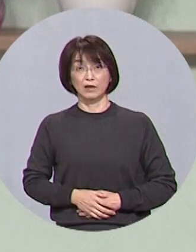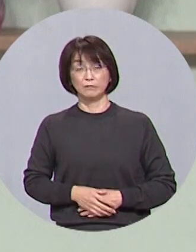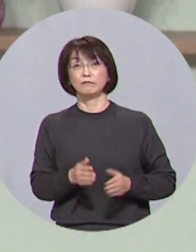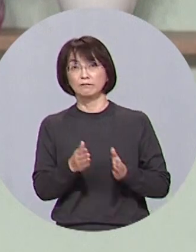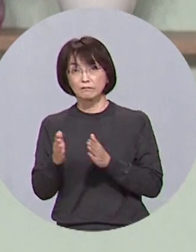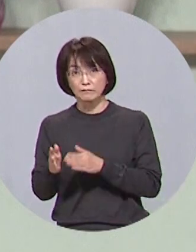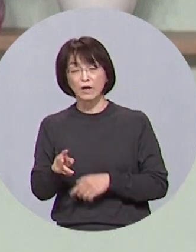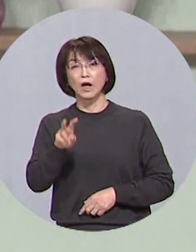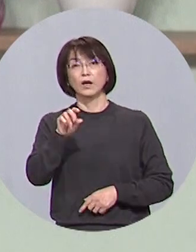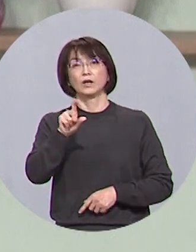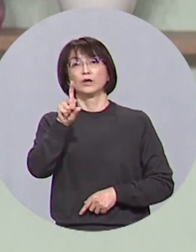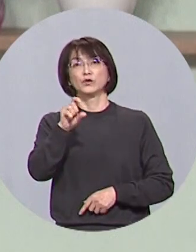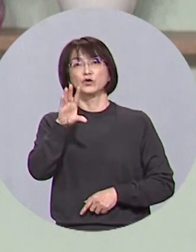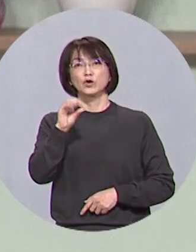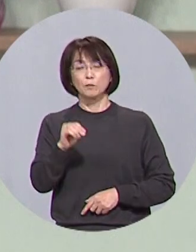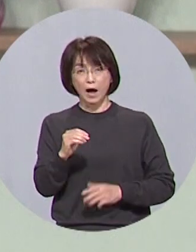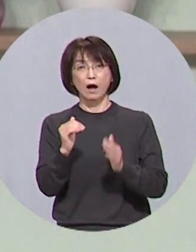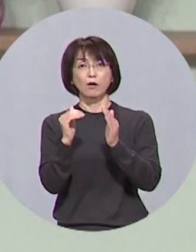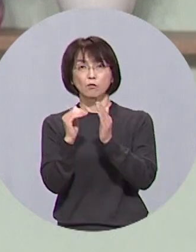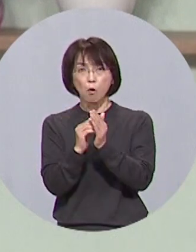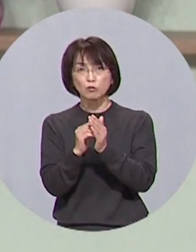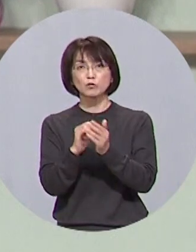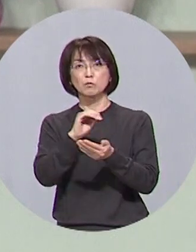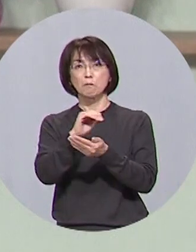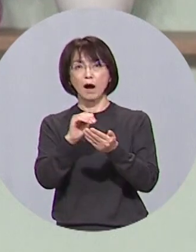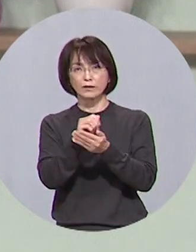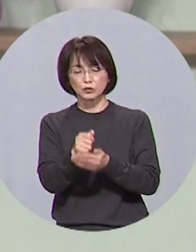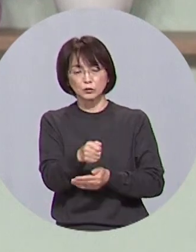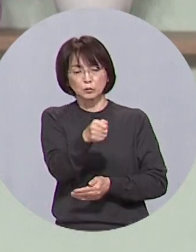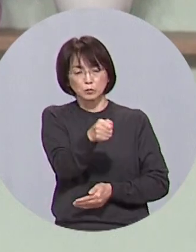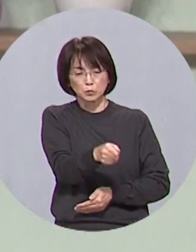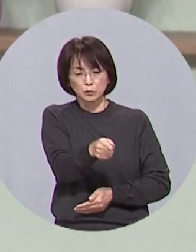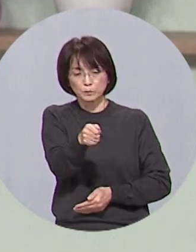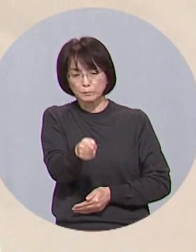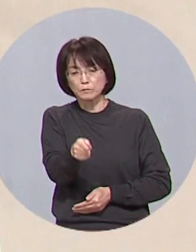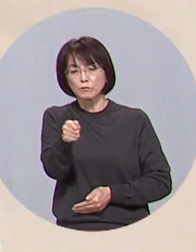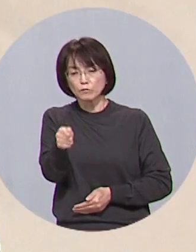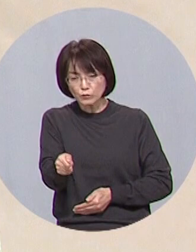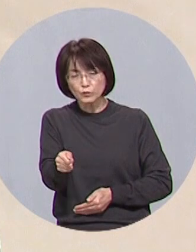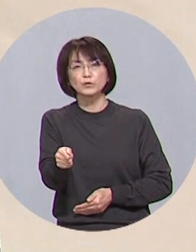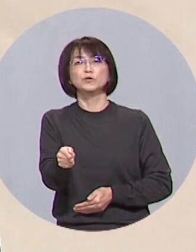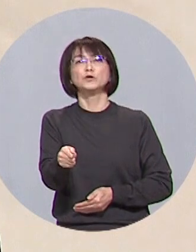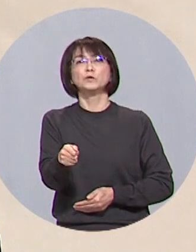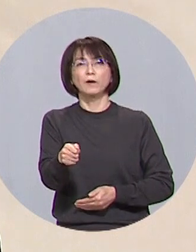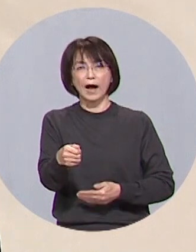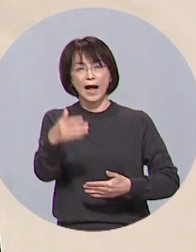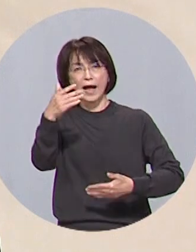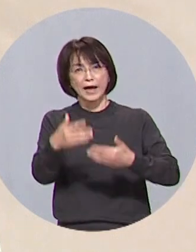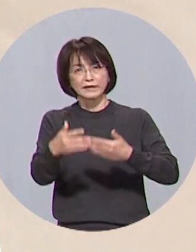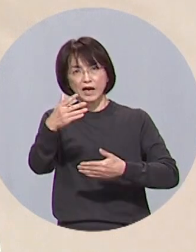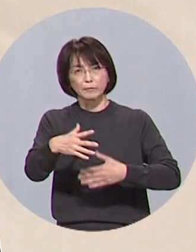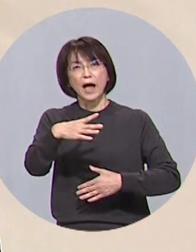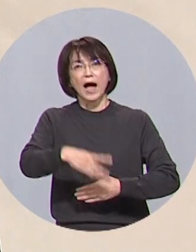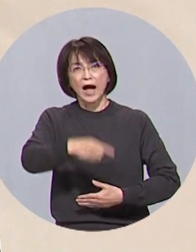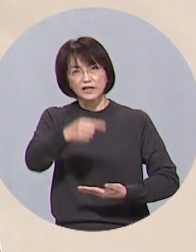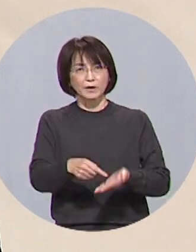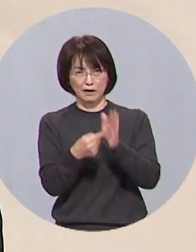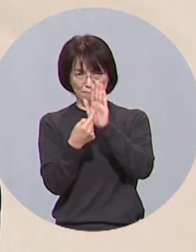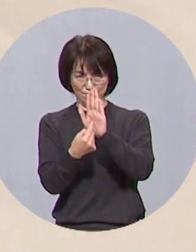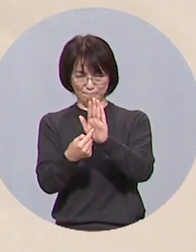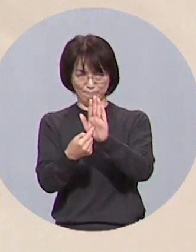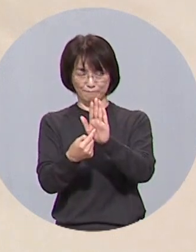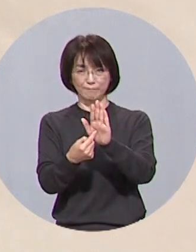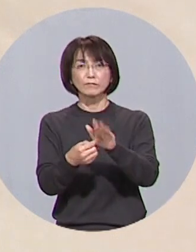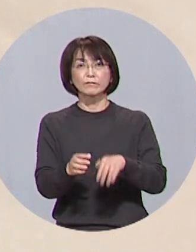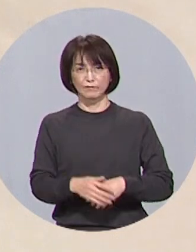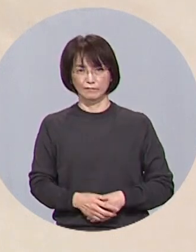石の本もね、 そう、 あれ夜勤こうさせてもらうのがテレビ初公開って言ってました から。そうなんですか。 そうそうそう。 すごく上手でしたよね。 いや